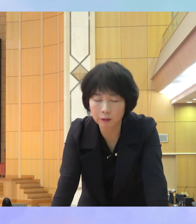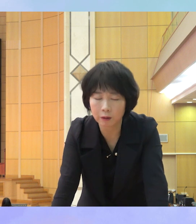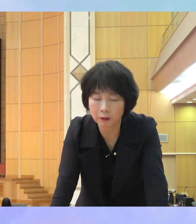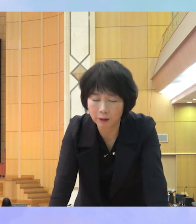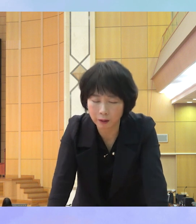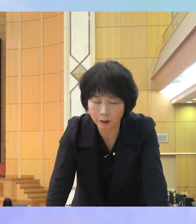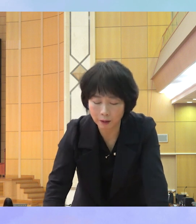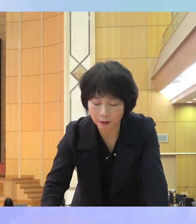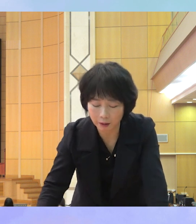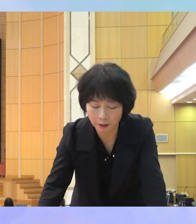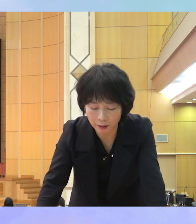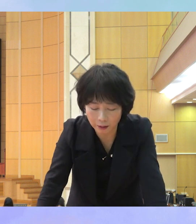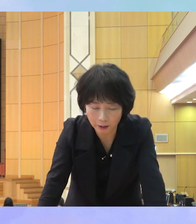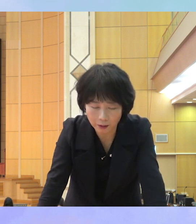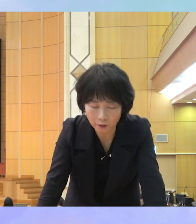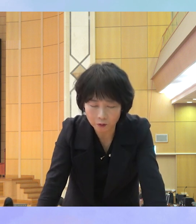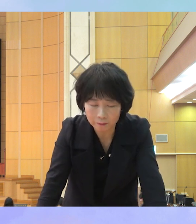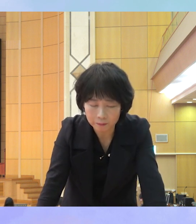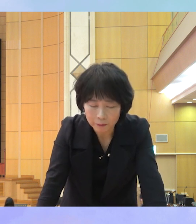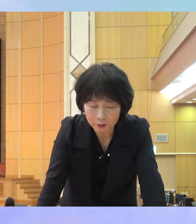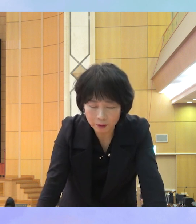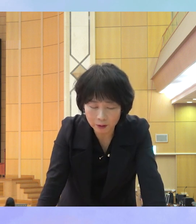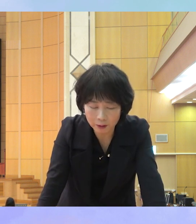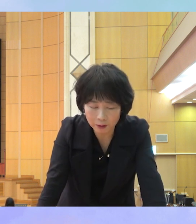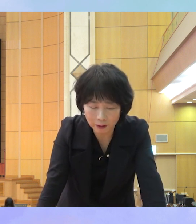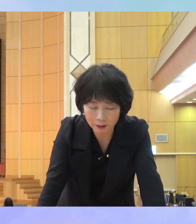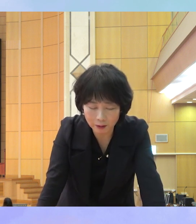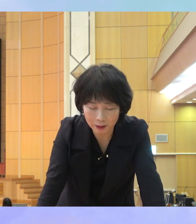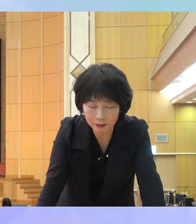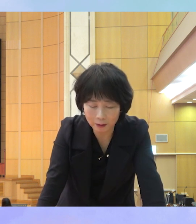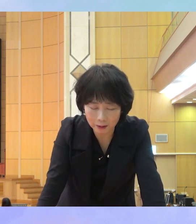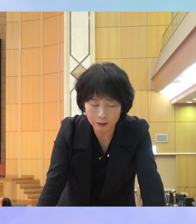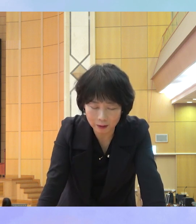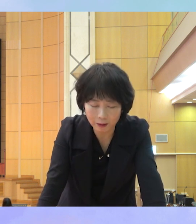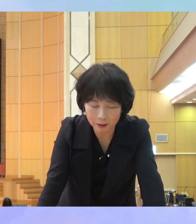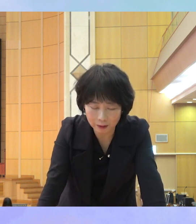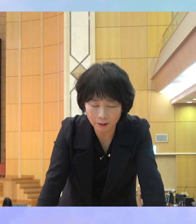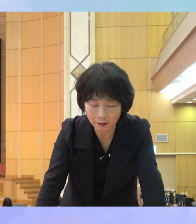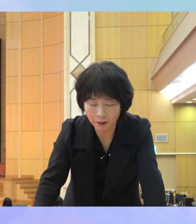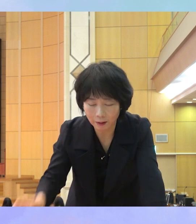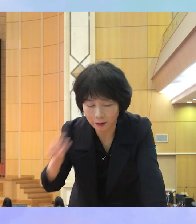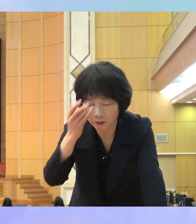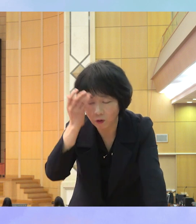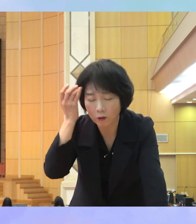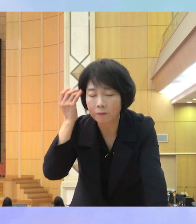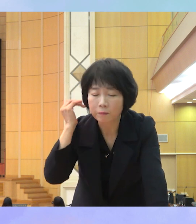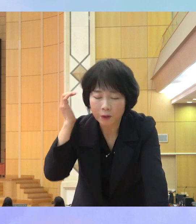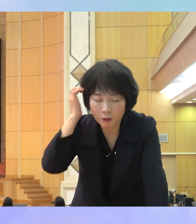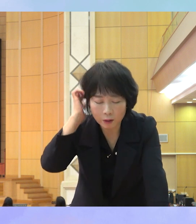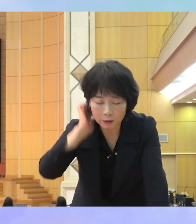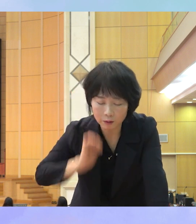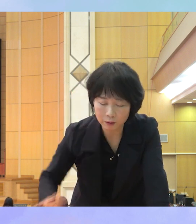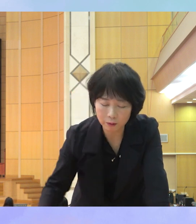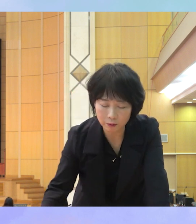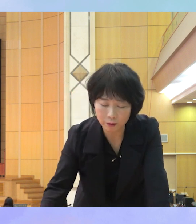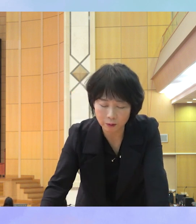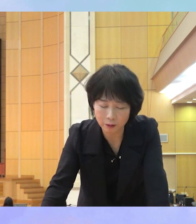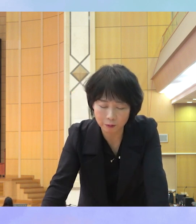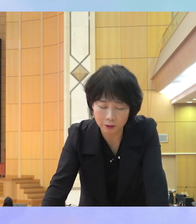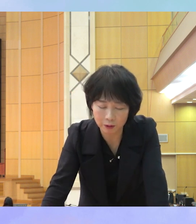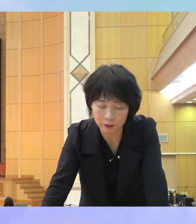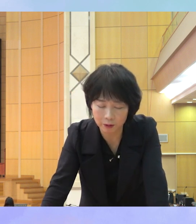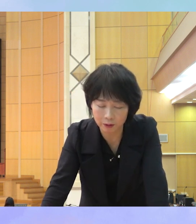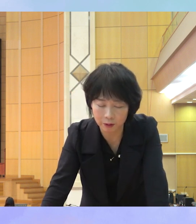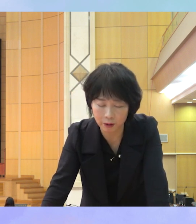만나게 되면 하나님은 우리에게 평안을 주십니다. 우리에게 희망을 주십니다. 우리에게 은혜를 주십니다. 오늘